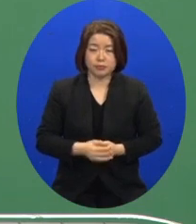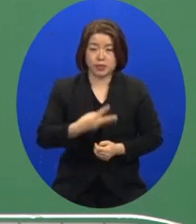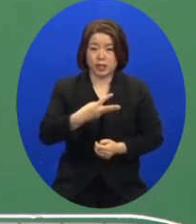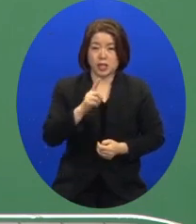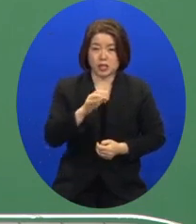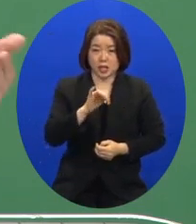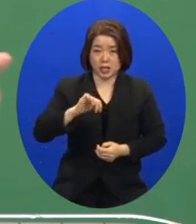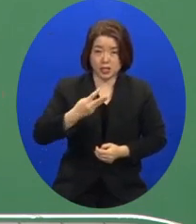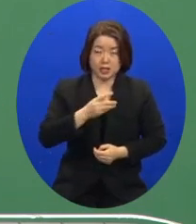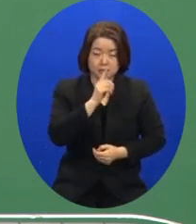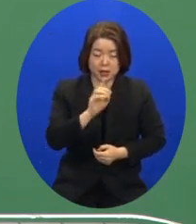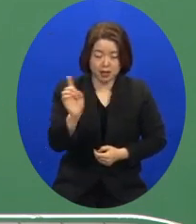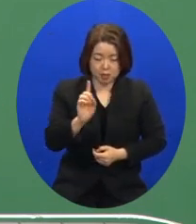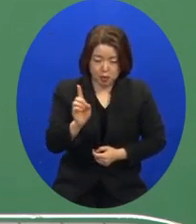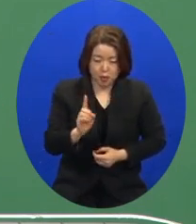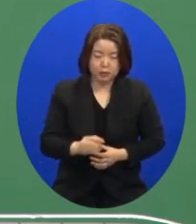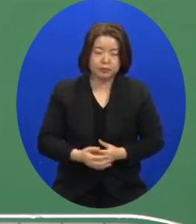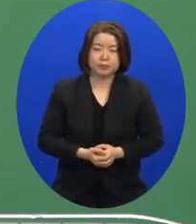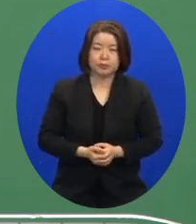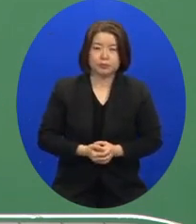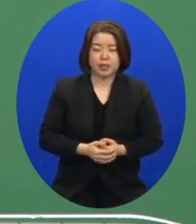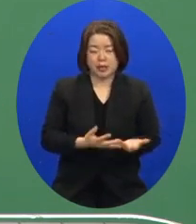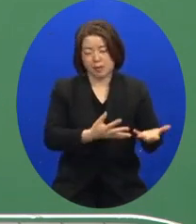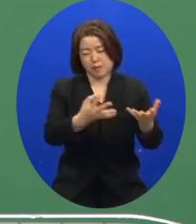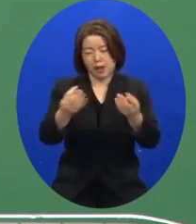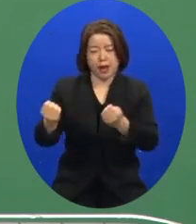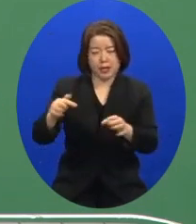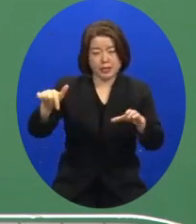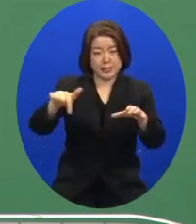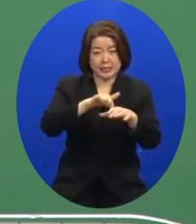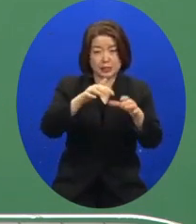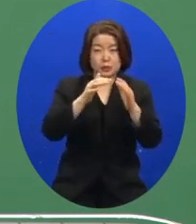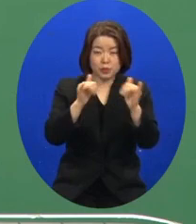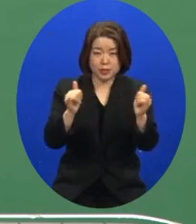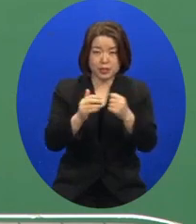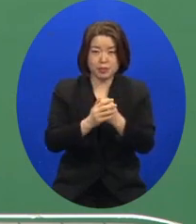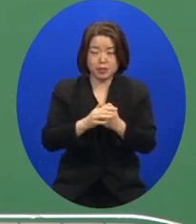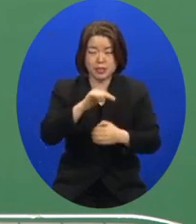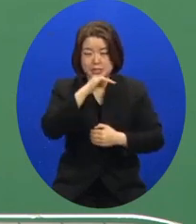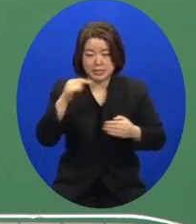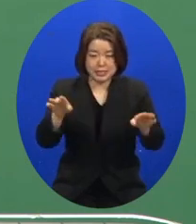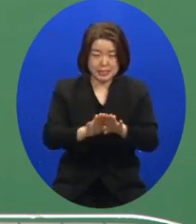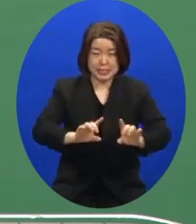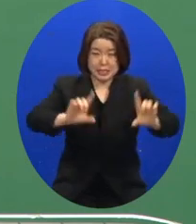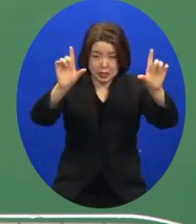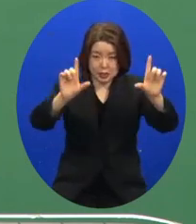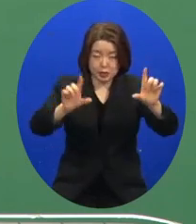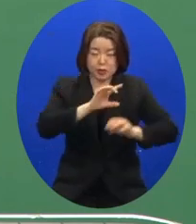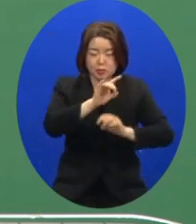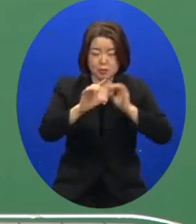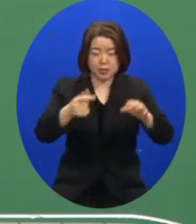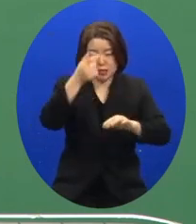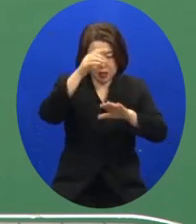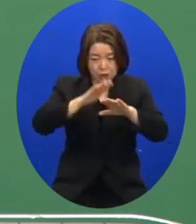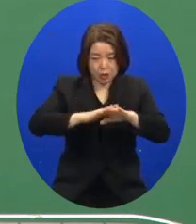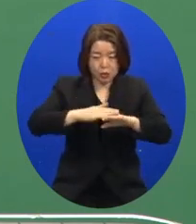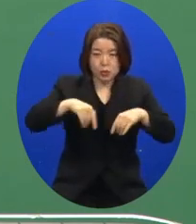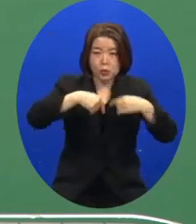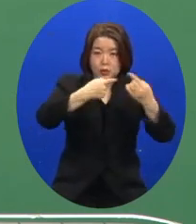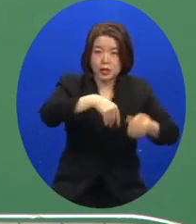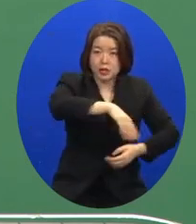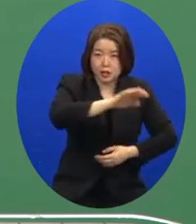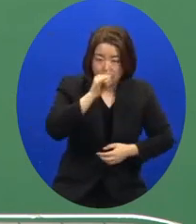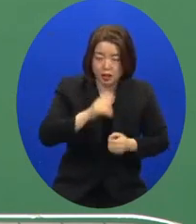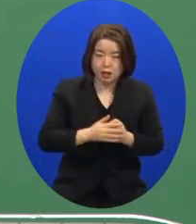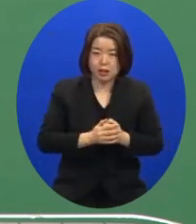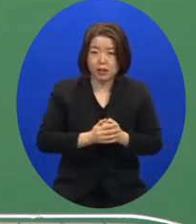라일은 이렇게 계속 말합니다. 수많은 기독교인들이 일요일마다 예배당에 나간다. 그들의